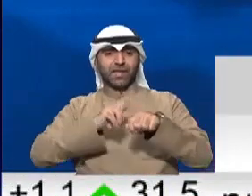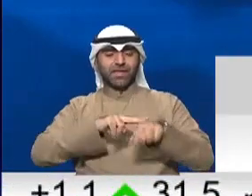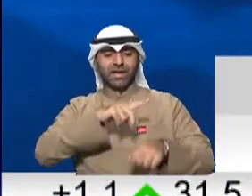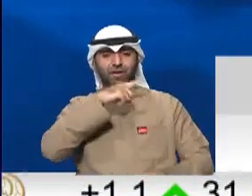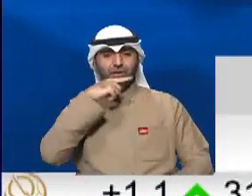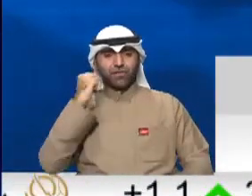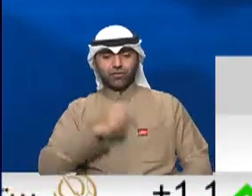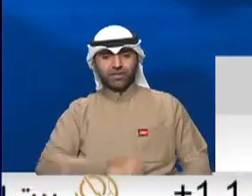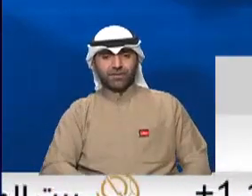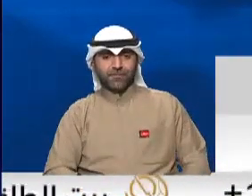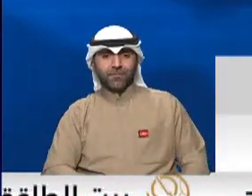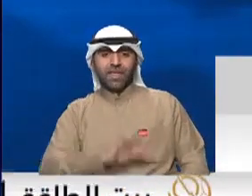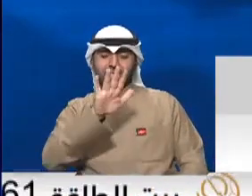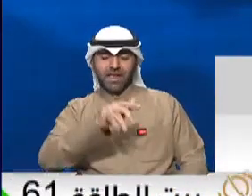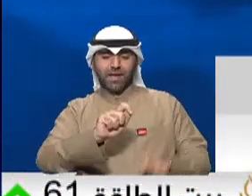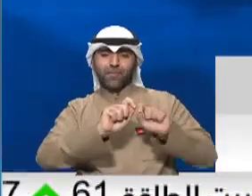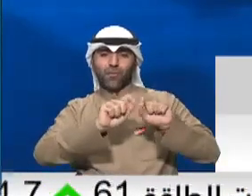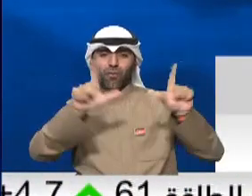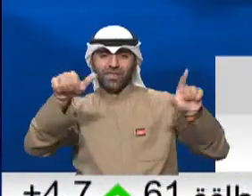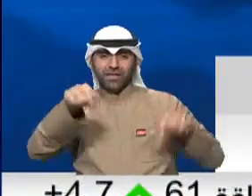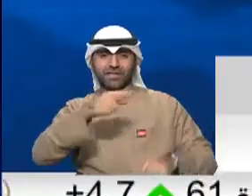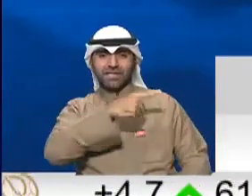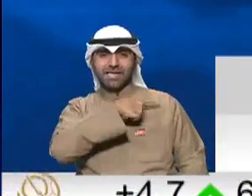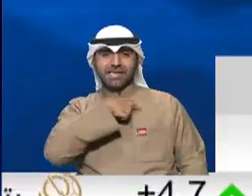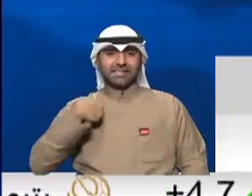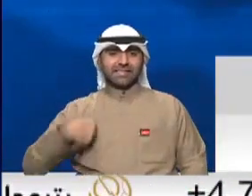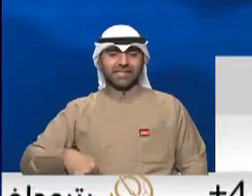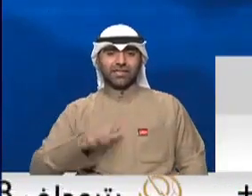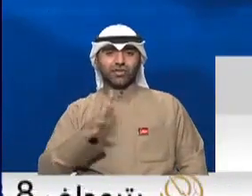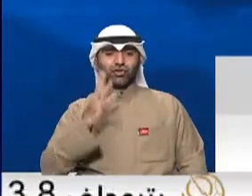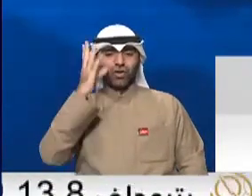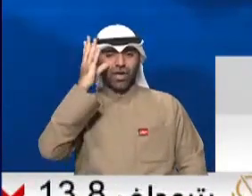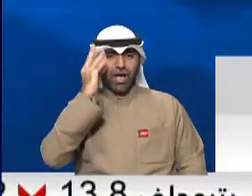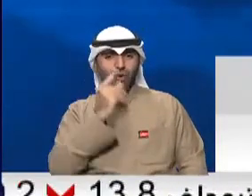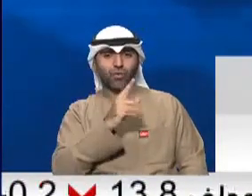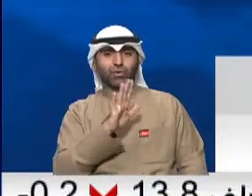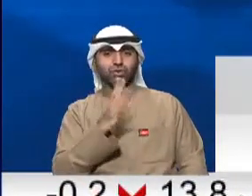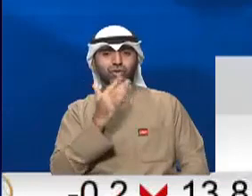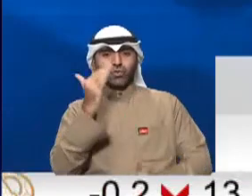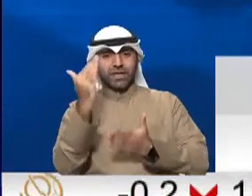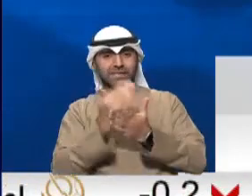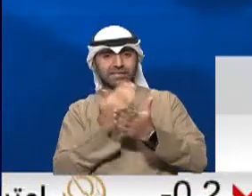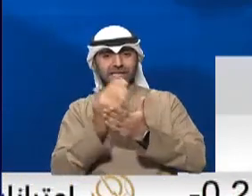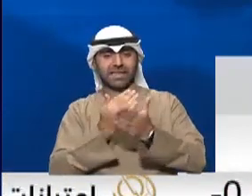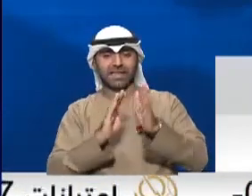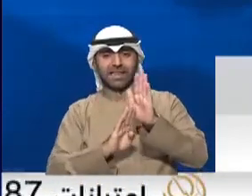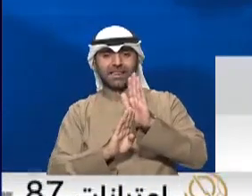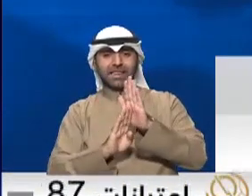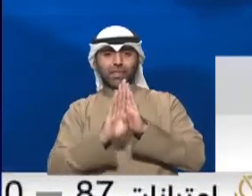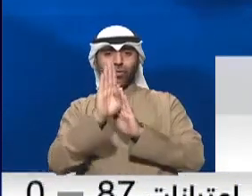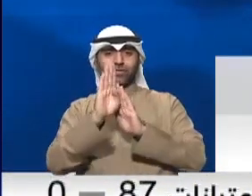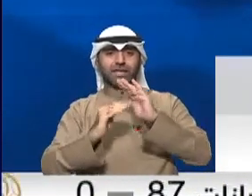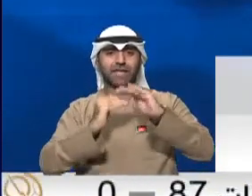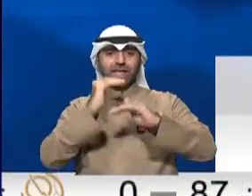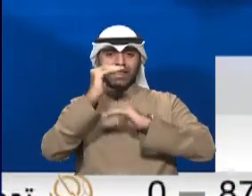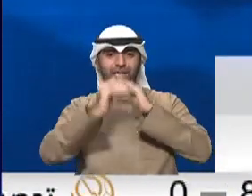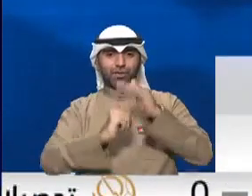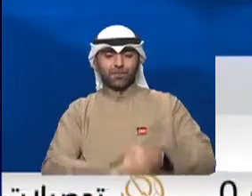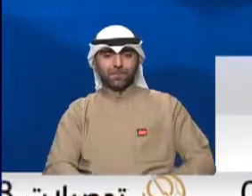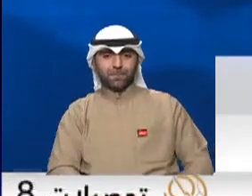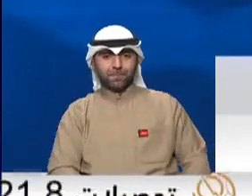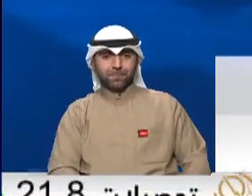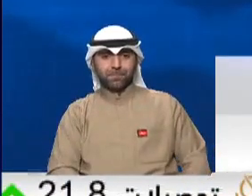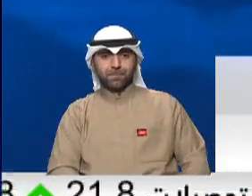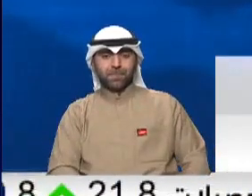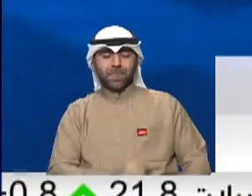اقتصاديا وليس عسكريا كما هو واضح. ماذا أستاذ أشرف، ماذا عن تعليق العمل بمعاهدة نيو ستارت؟ يعني مجلس